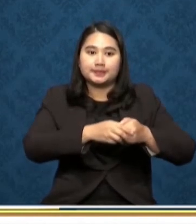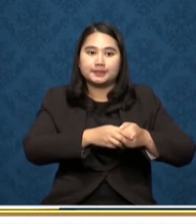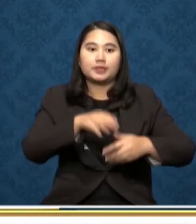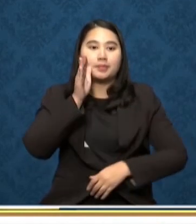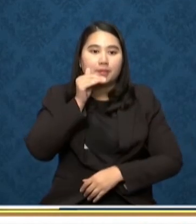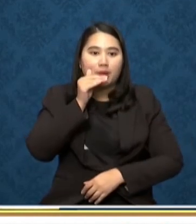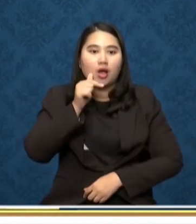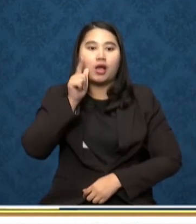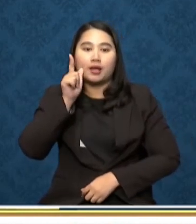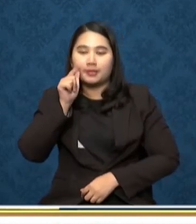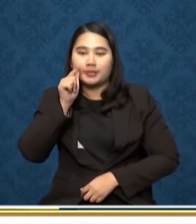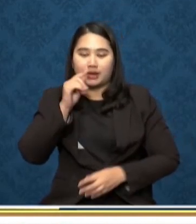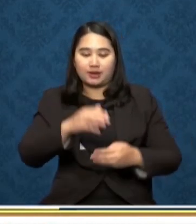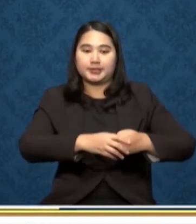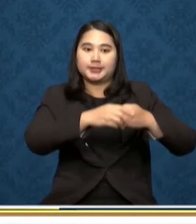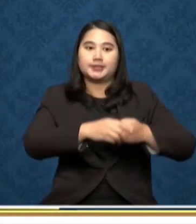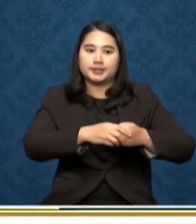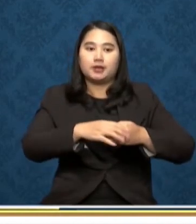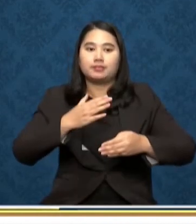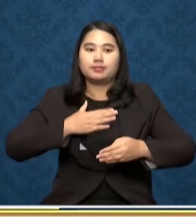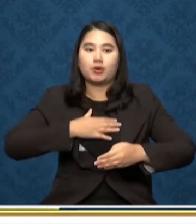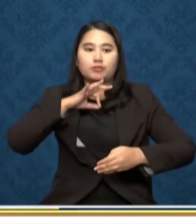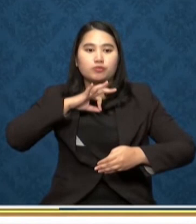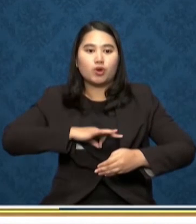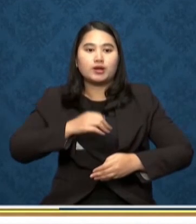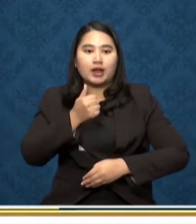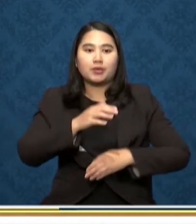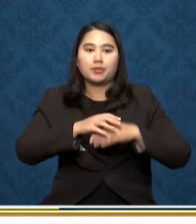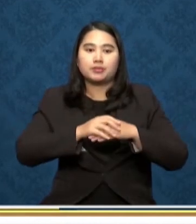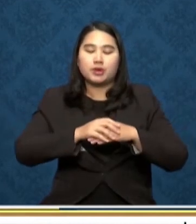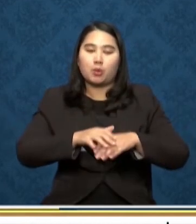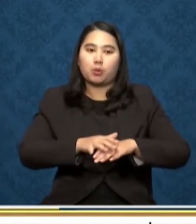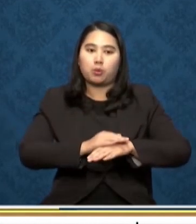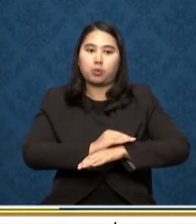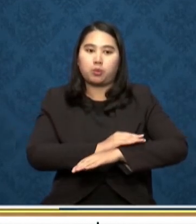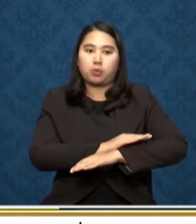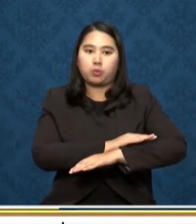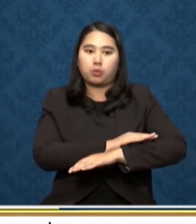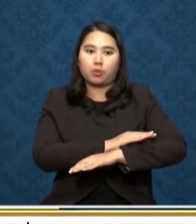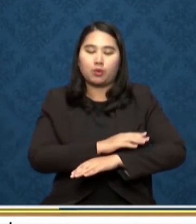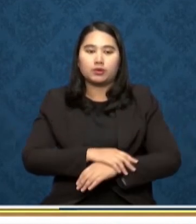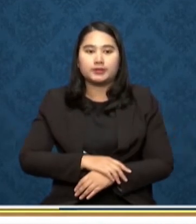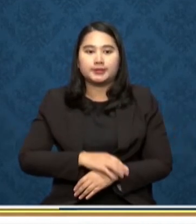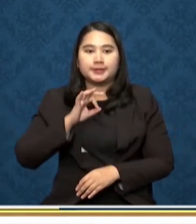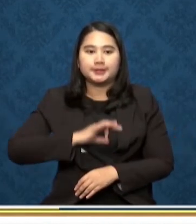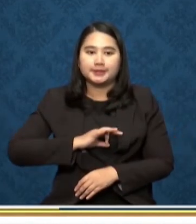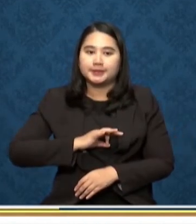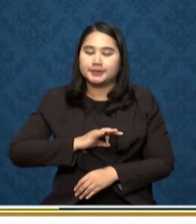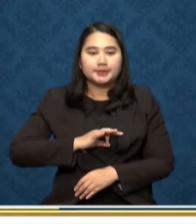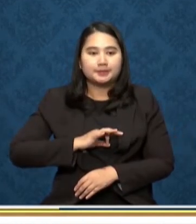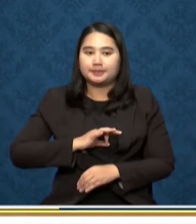อกัคุพ่อของน้องผมสำผัญได้ครัุกยกีมือ he nhânปฏิกฯลยา Environment and Muhammad